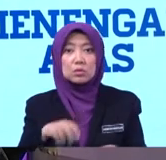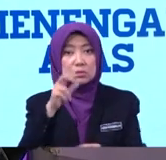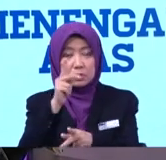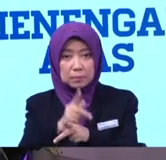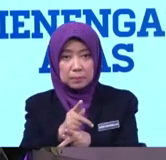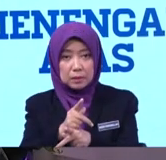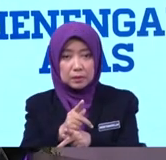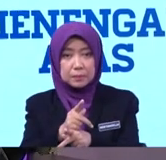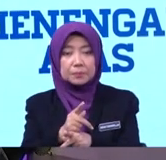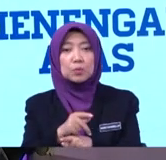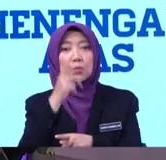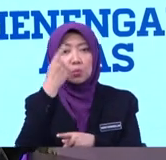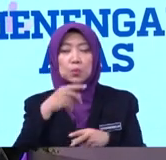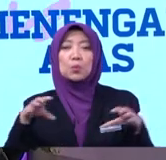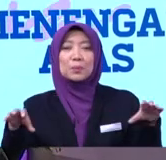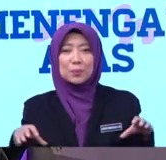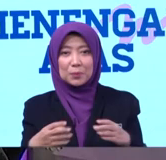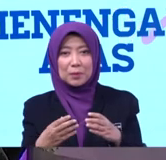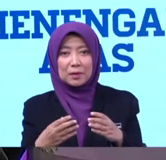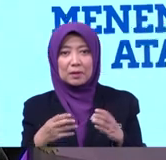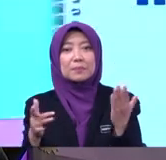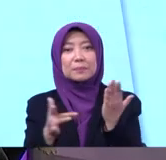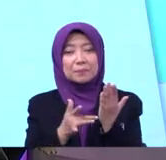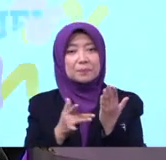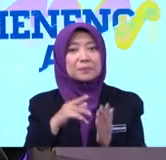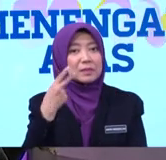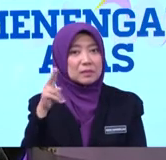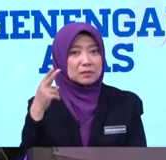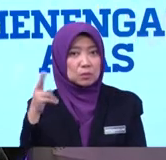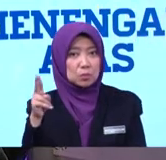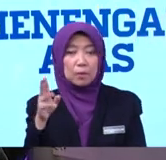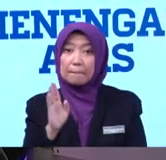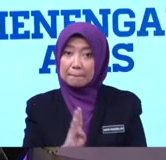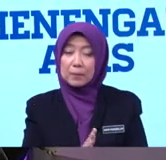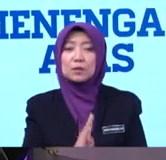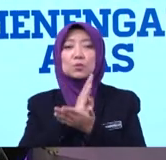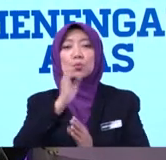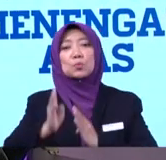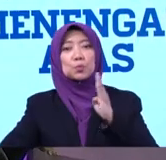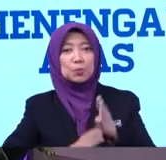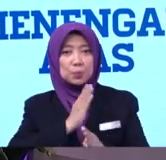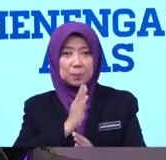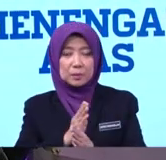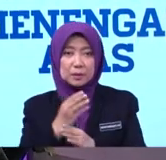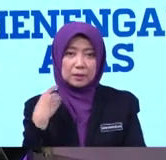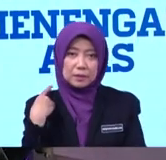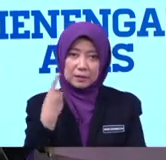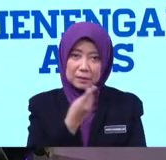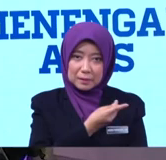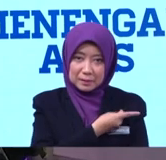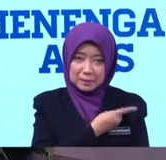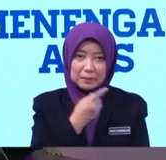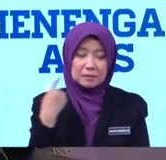kaidah ayat tertentu untuk hasilkan teknologi hijau yang membantu bumi kita untuk eee kita pastikan